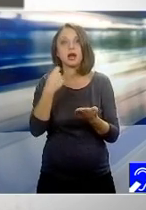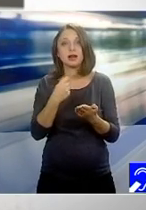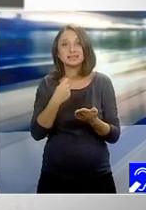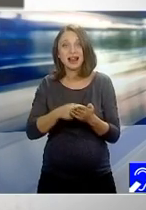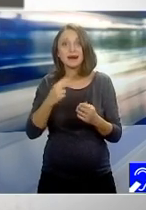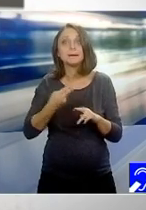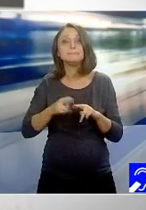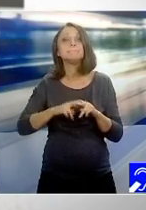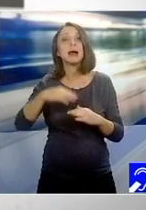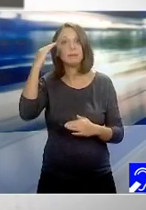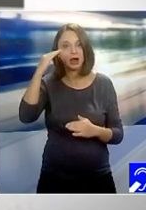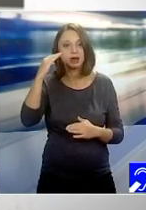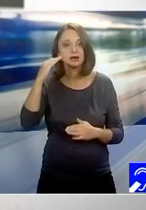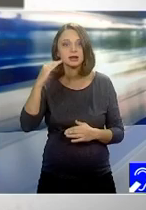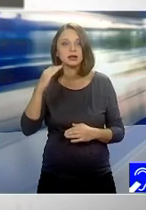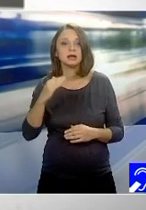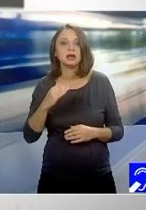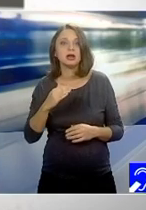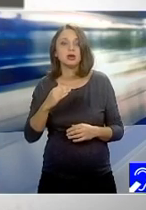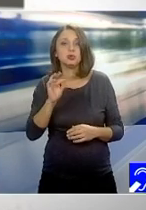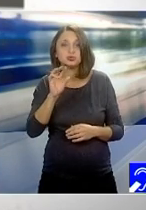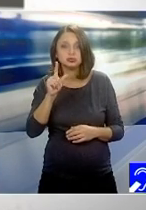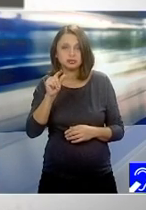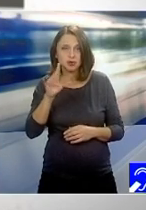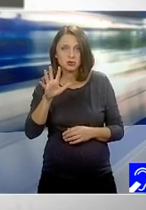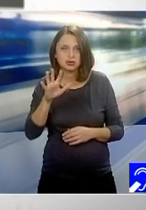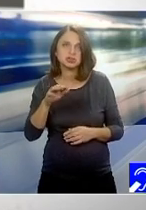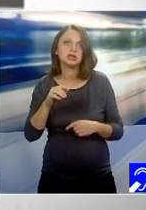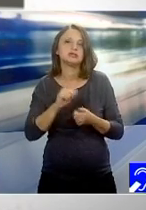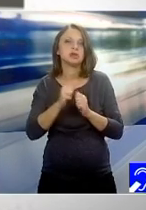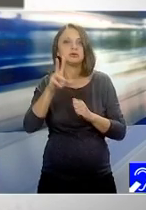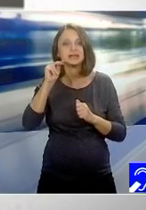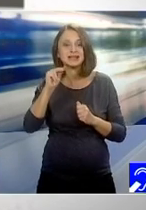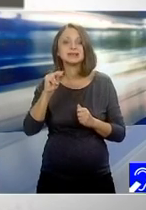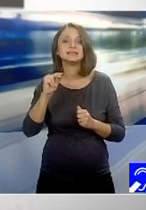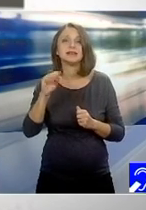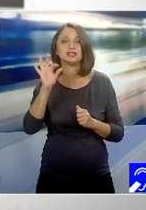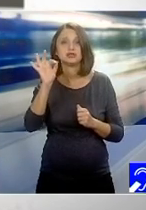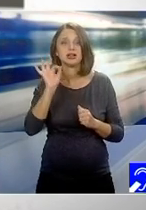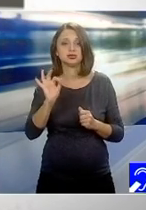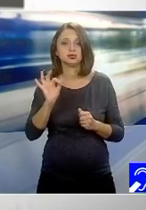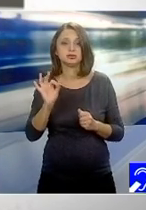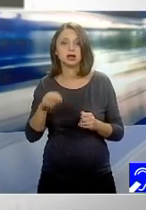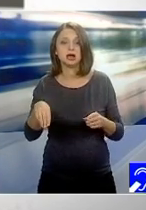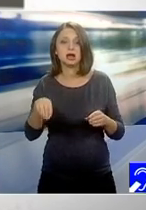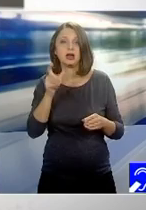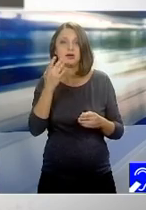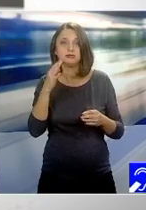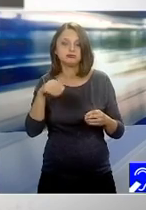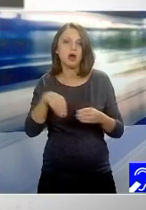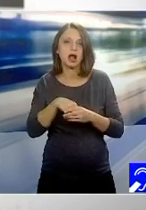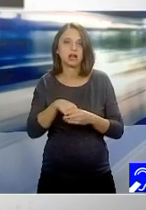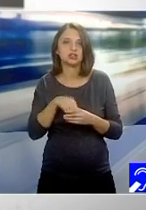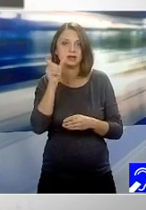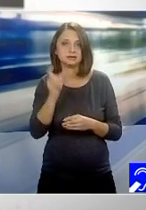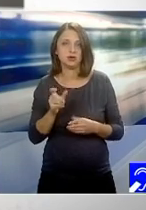și aproape s-a a crescut cu 25%, cu 30 și ceva la sută numărul de personal care s-a alocat. N-a fost de une mai mult fond. Dacă,